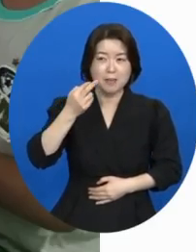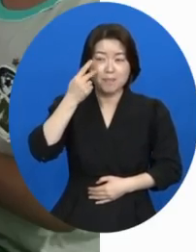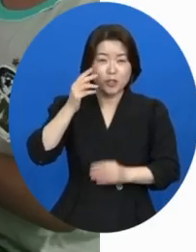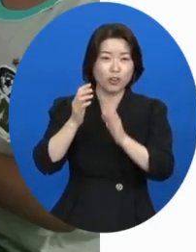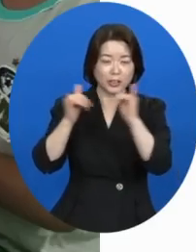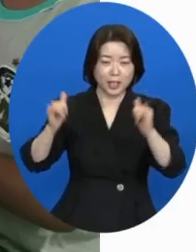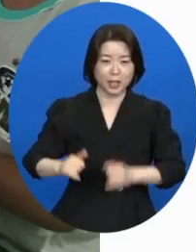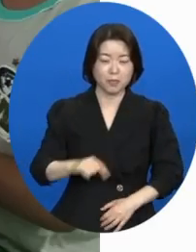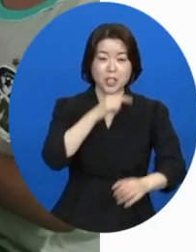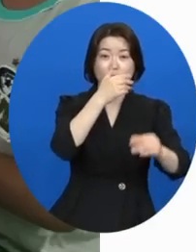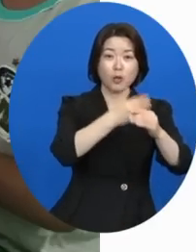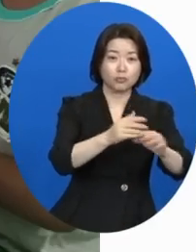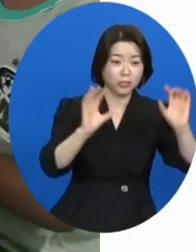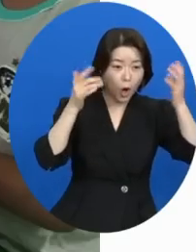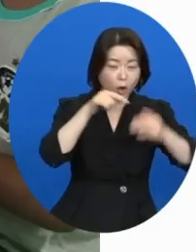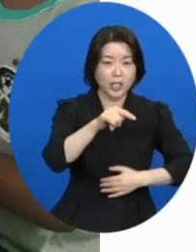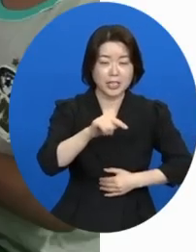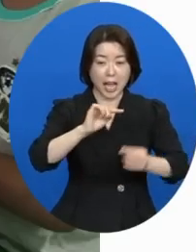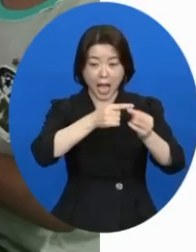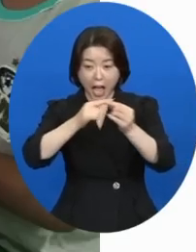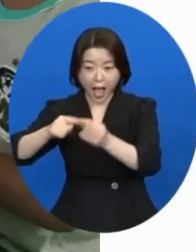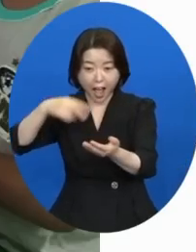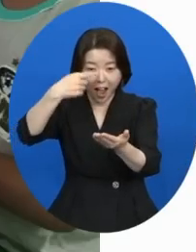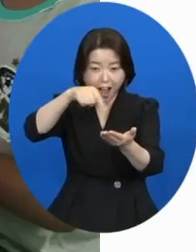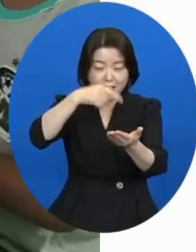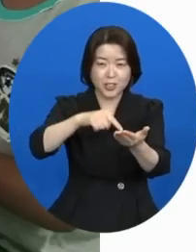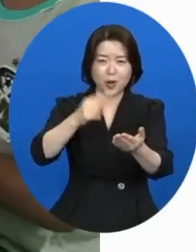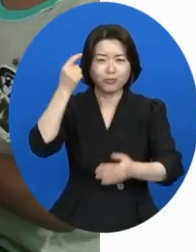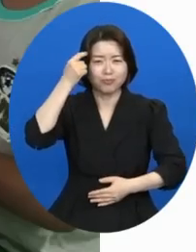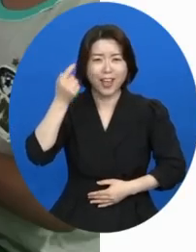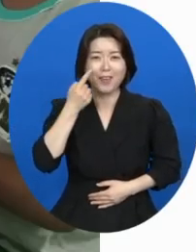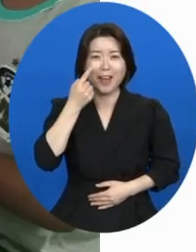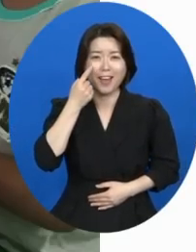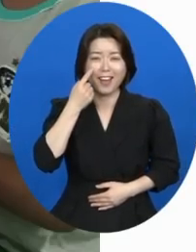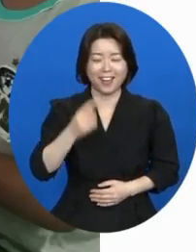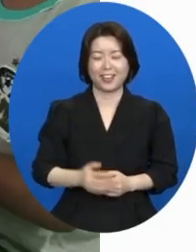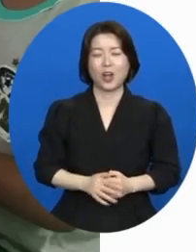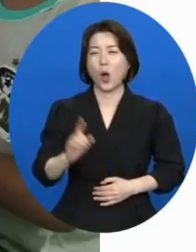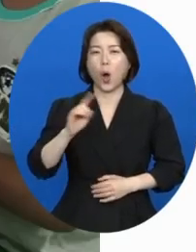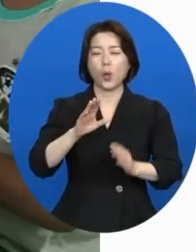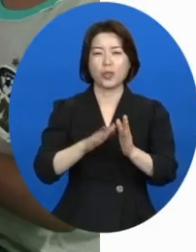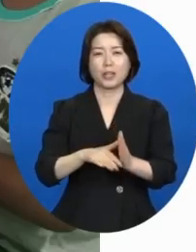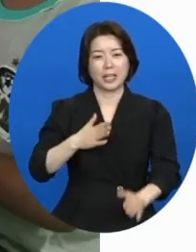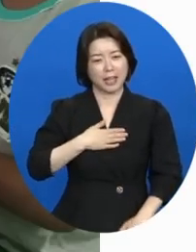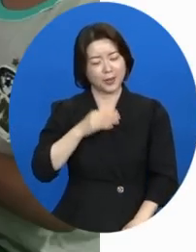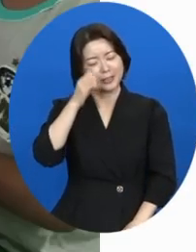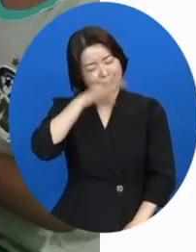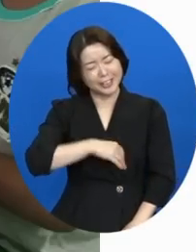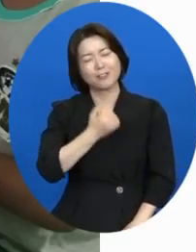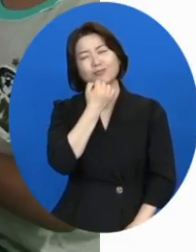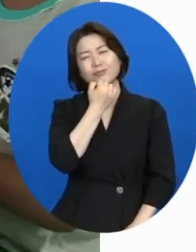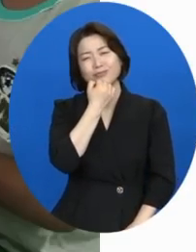한글을 가르치는 모습을 생각해 보세요. 어쩔 때는 정도 그냥 웃음이 나옵니다.